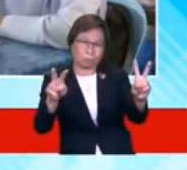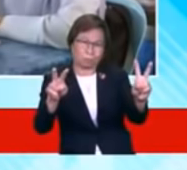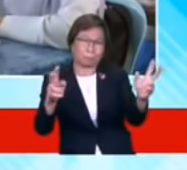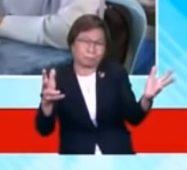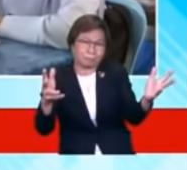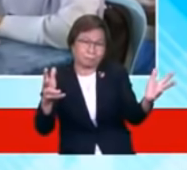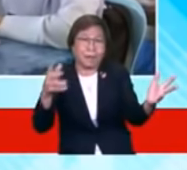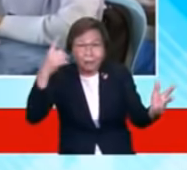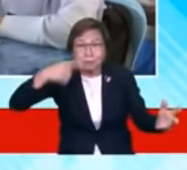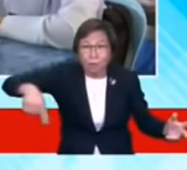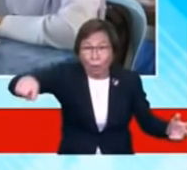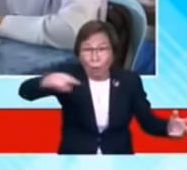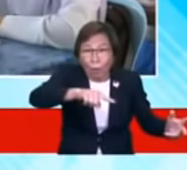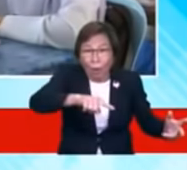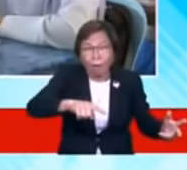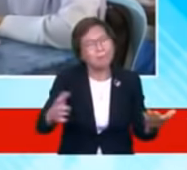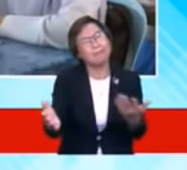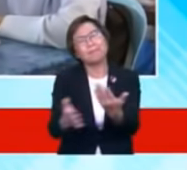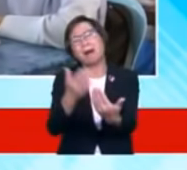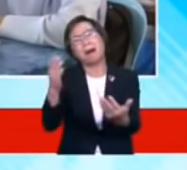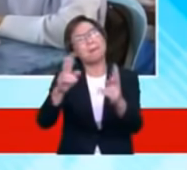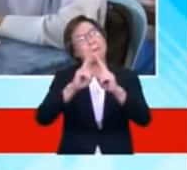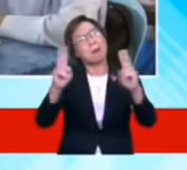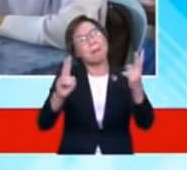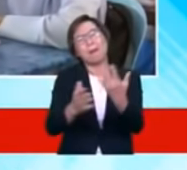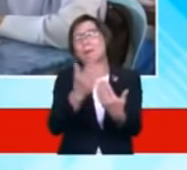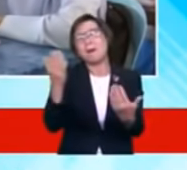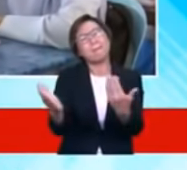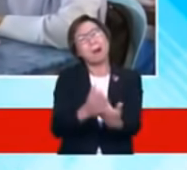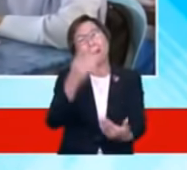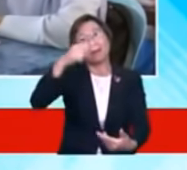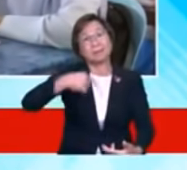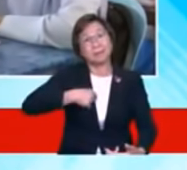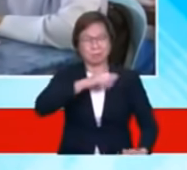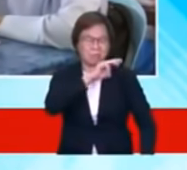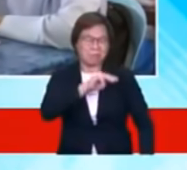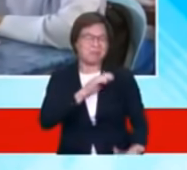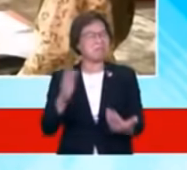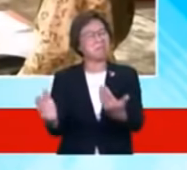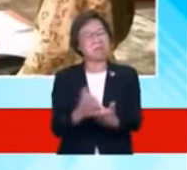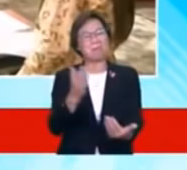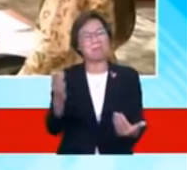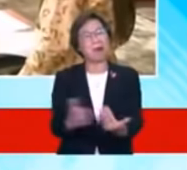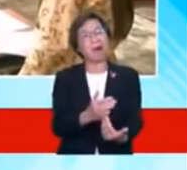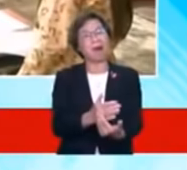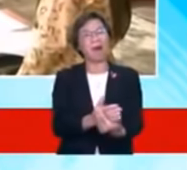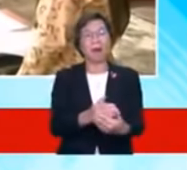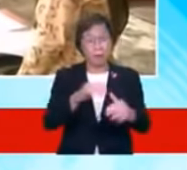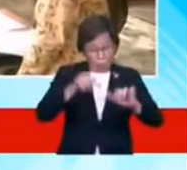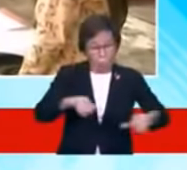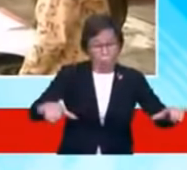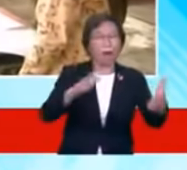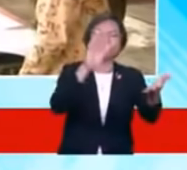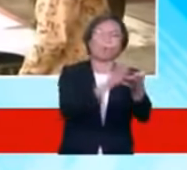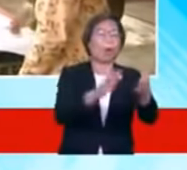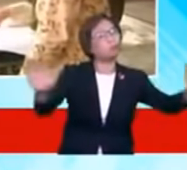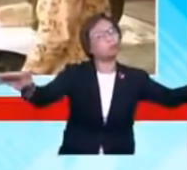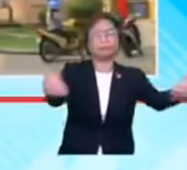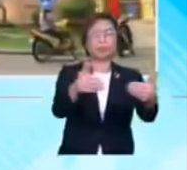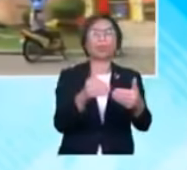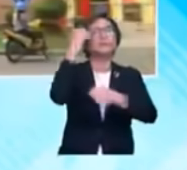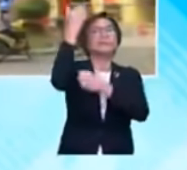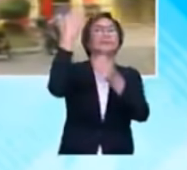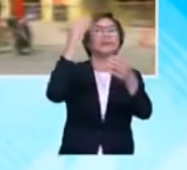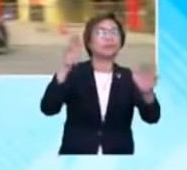dari jalan paling mudah bagi saya sebagai Menteri Dalam konteks ini untuk berbuat demikian tutuplah